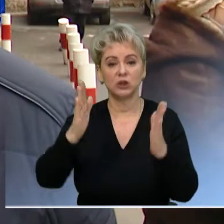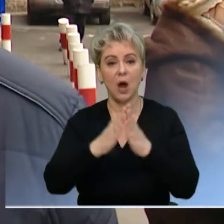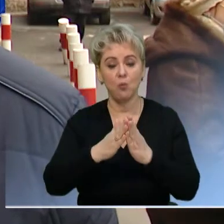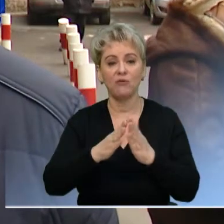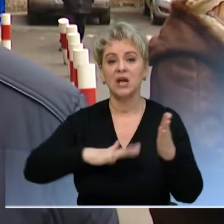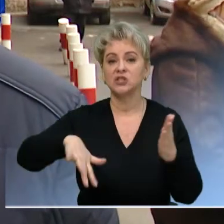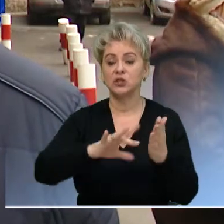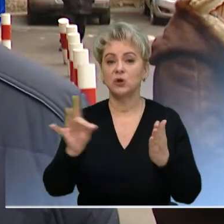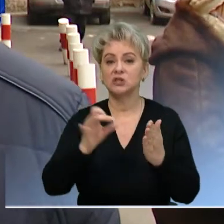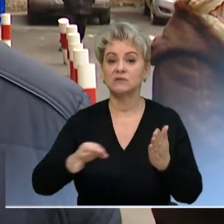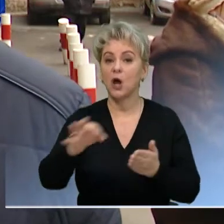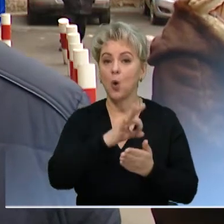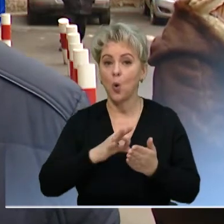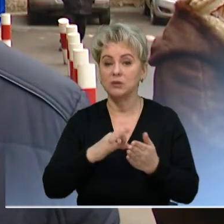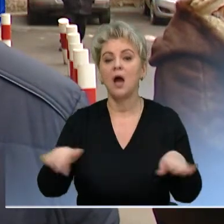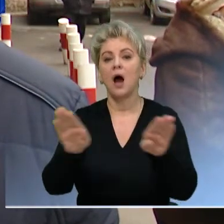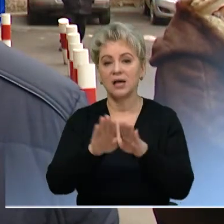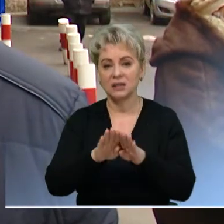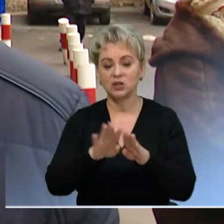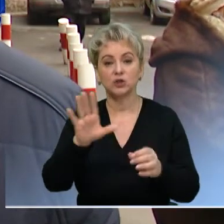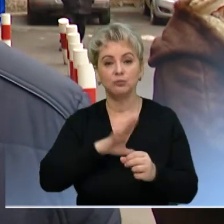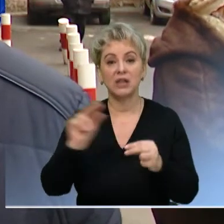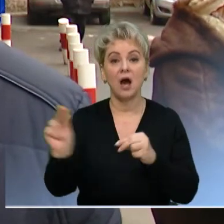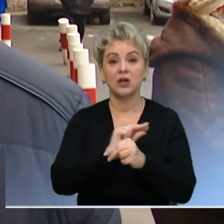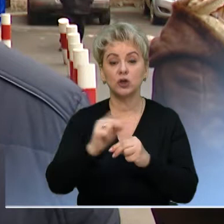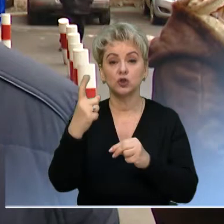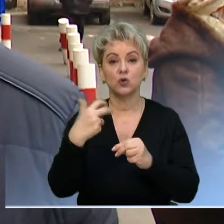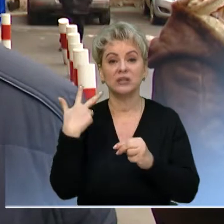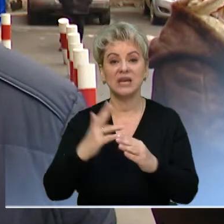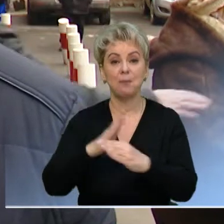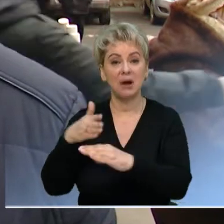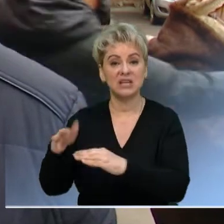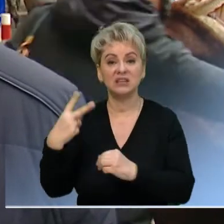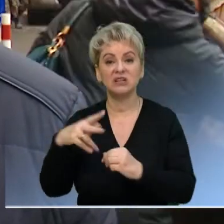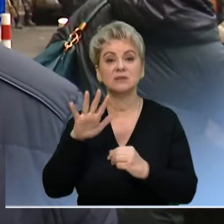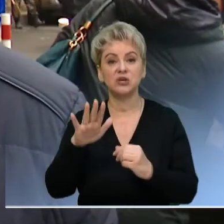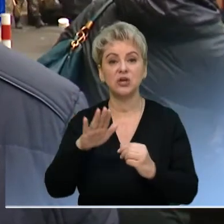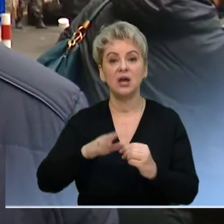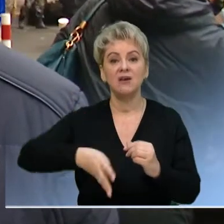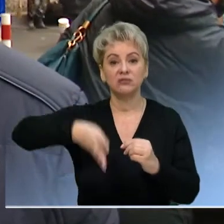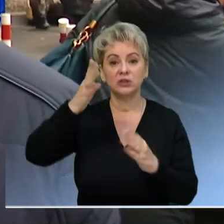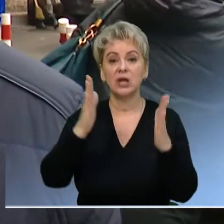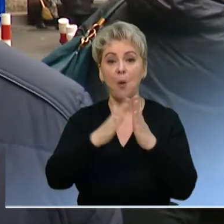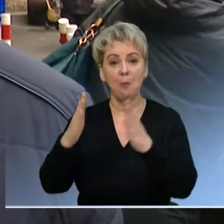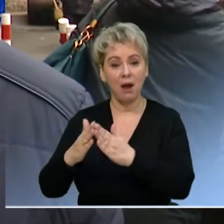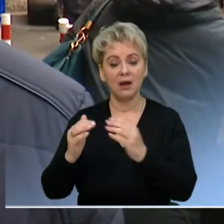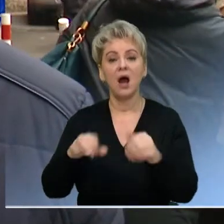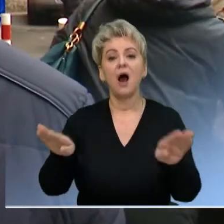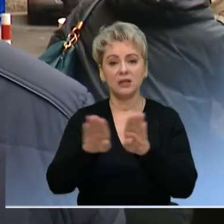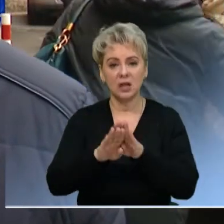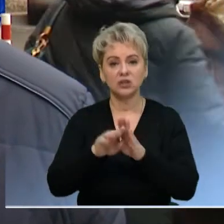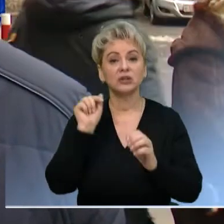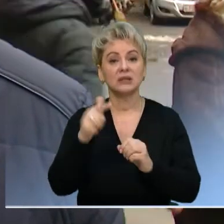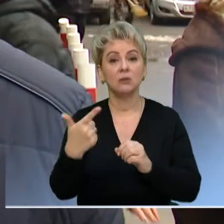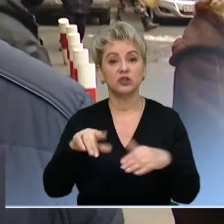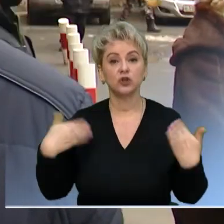на территории Ростовской области. А также было отремонтировано 103 подъезда в 25 многоквартирных домах, также